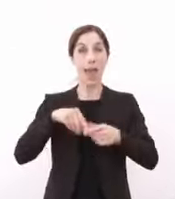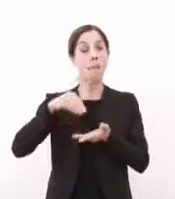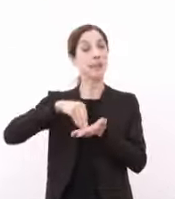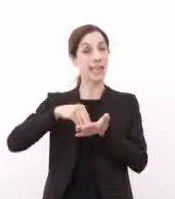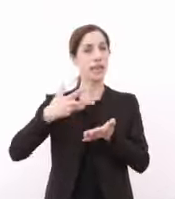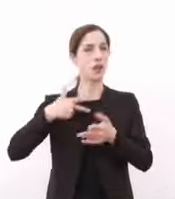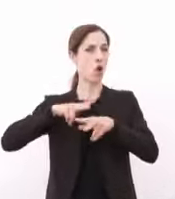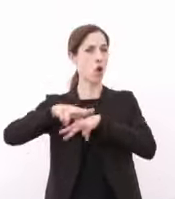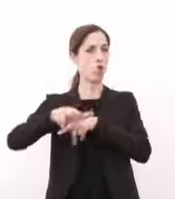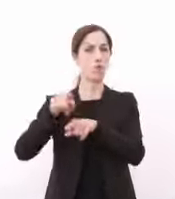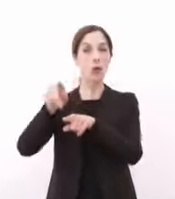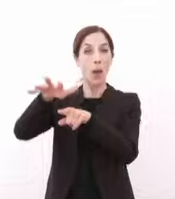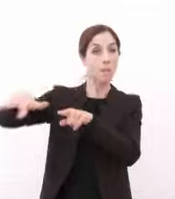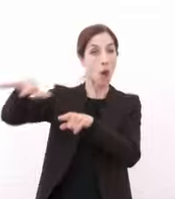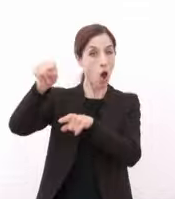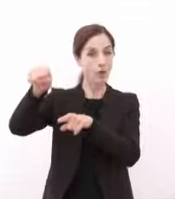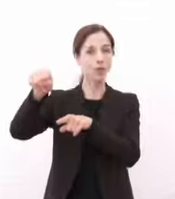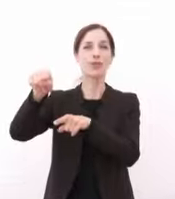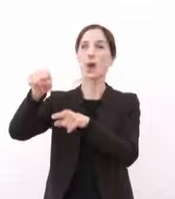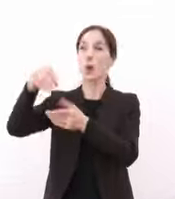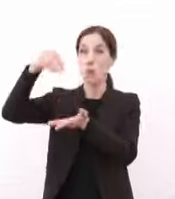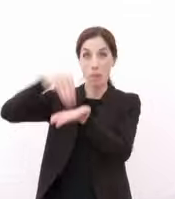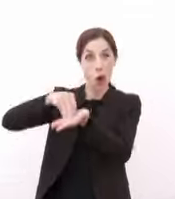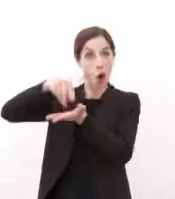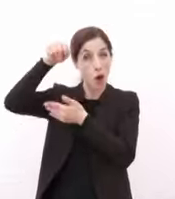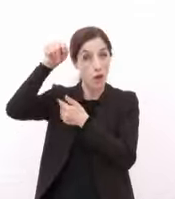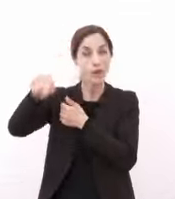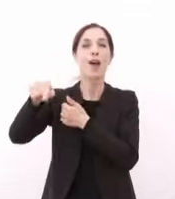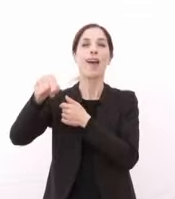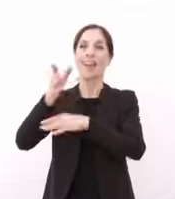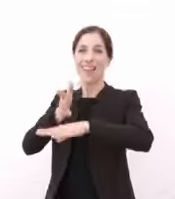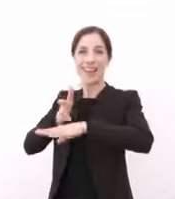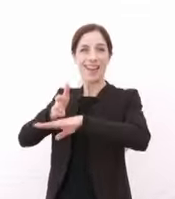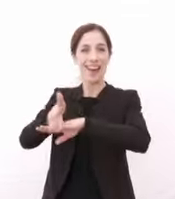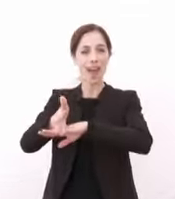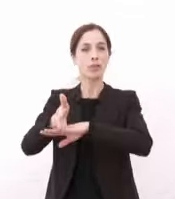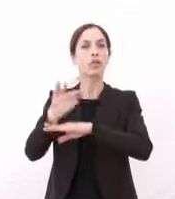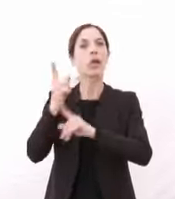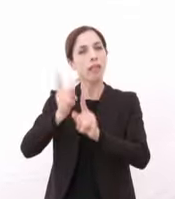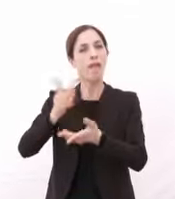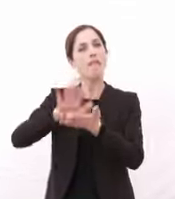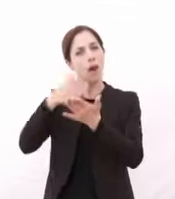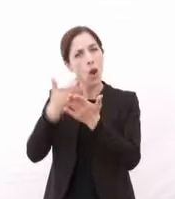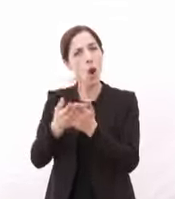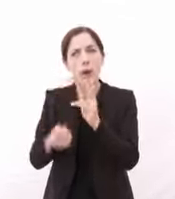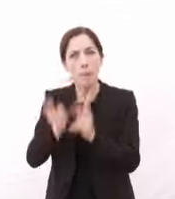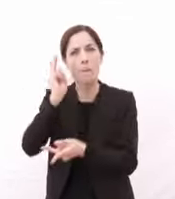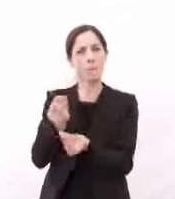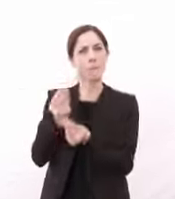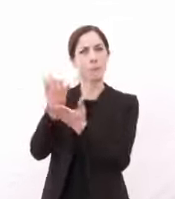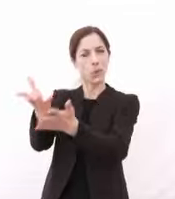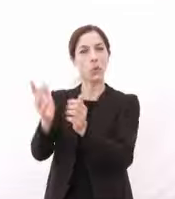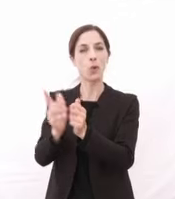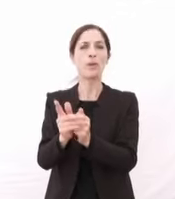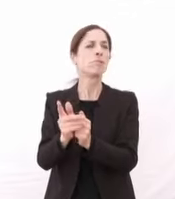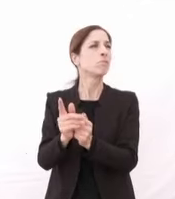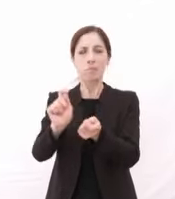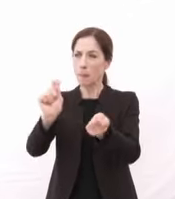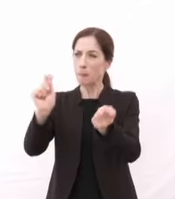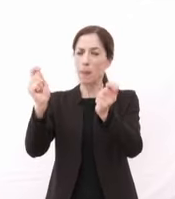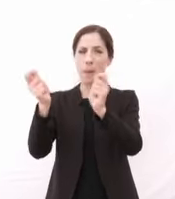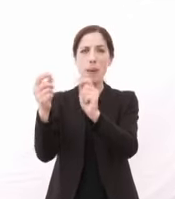noi, quel luogo e quell'ingresso venga ulteriormente valorizzato, diventando magari un polo museale di